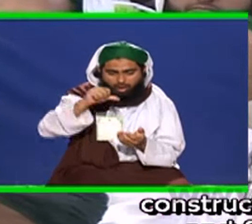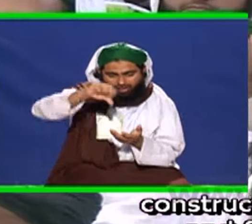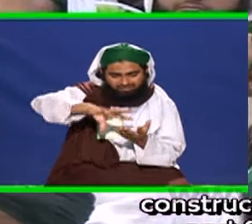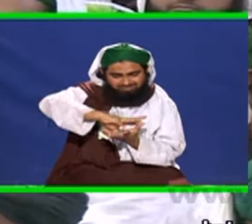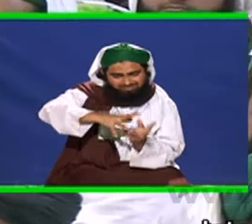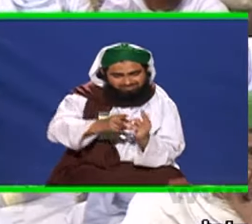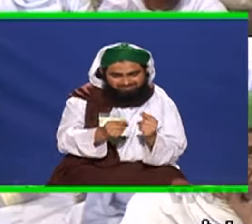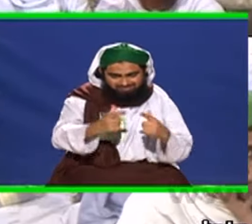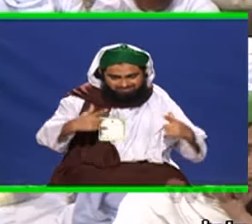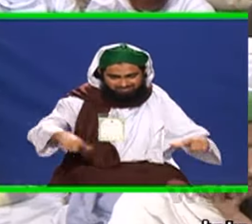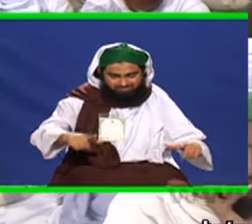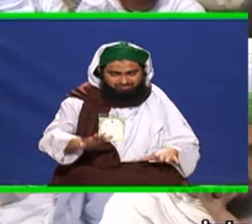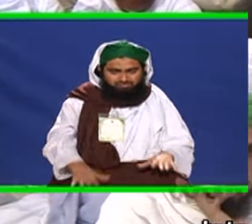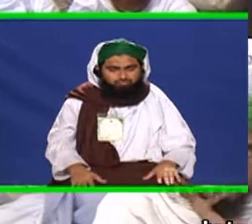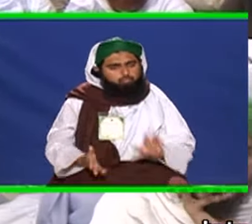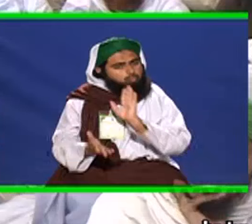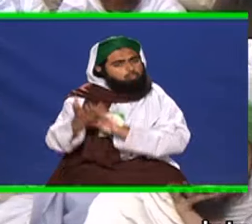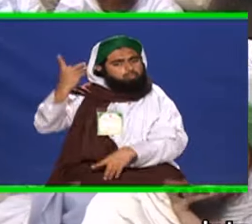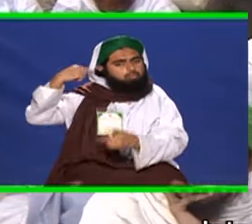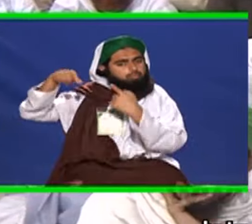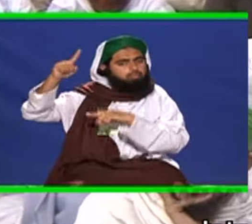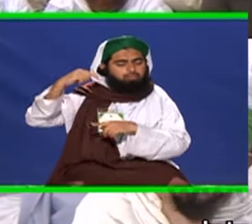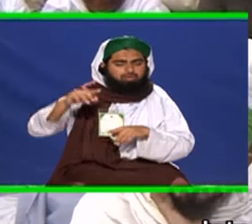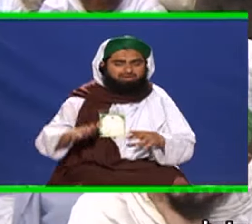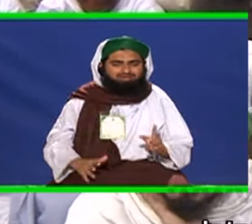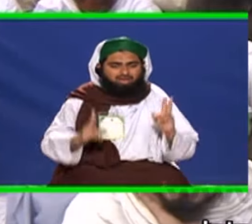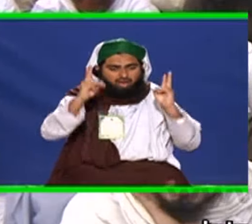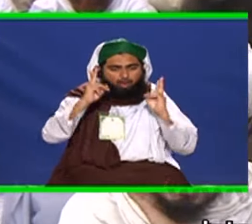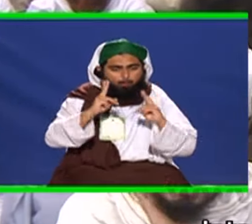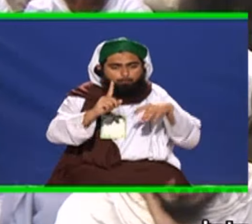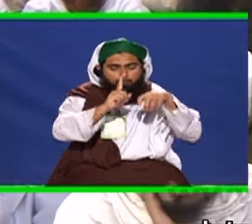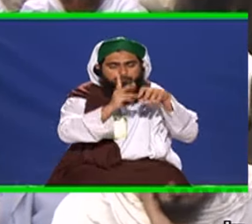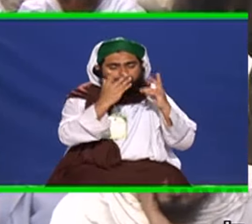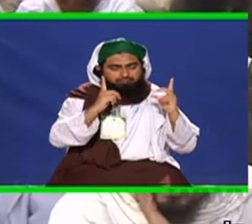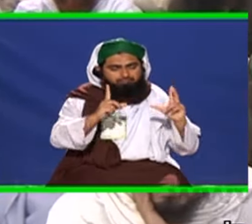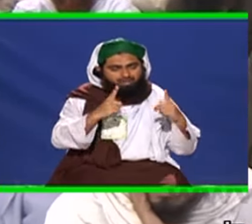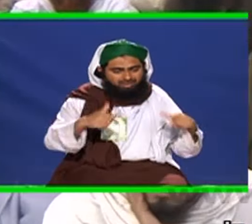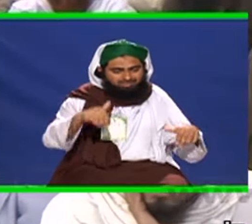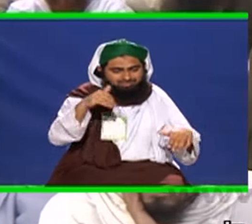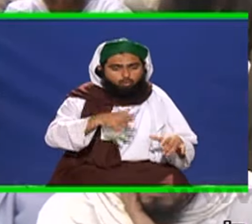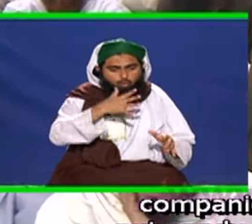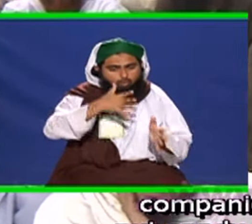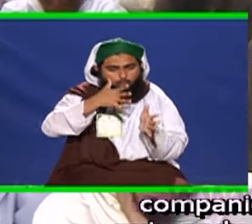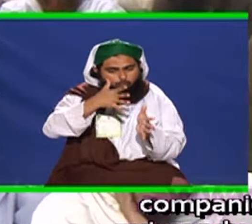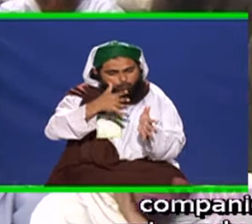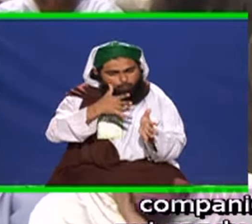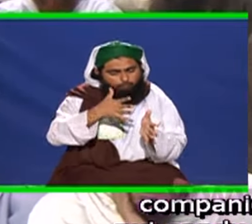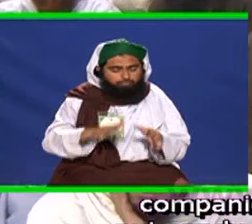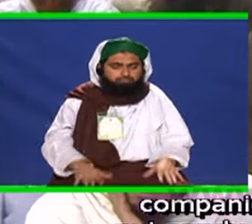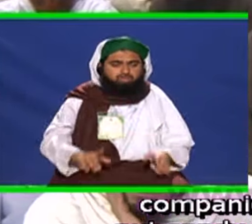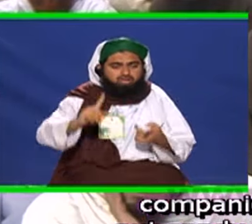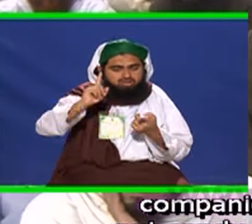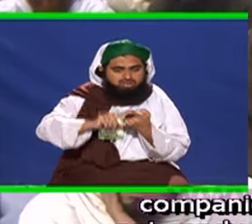رکھو. پہلے اتنا گارا ہوتا تھا فرش پر مسجد نبوی شریف کے مٹی کے, بارش جب آتا تھا تو صحابہ